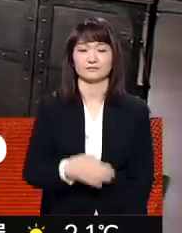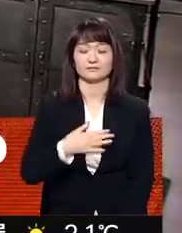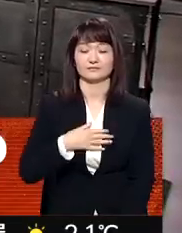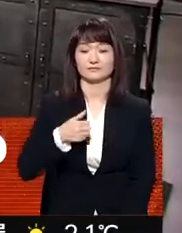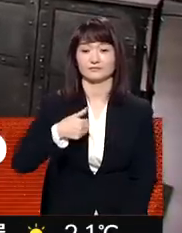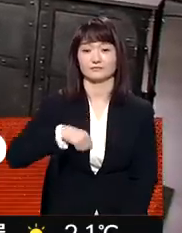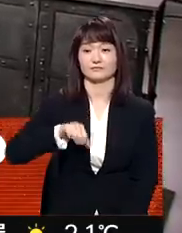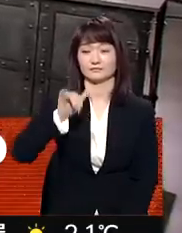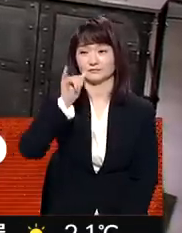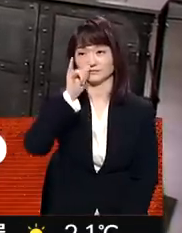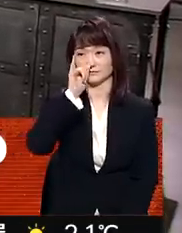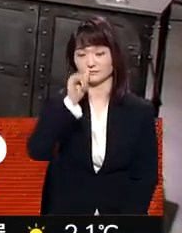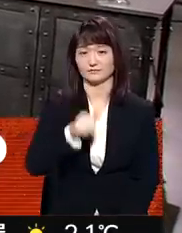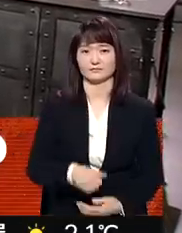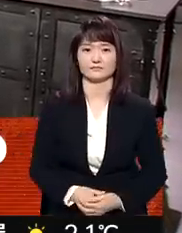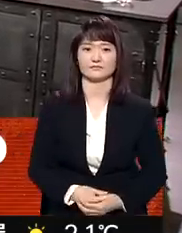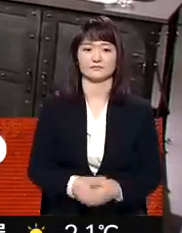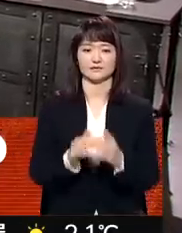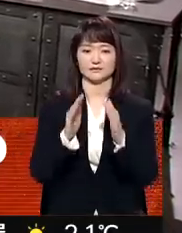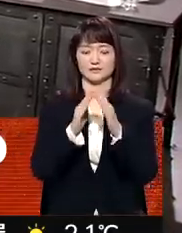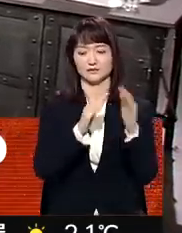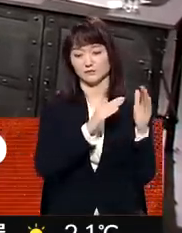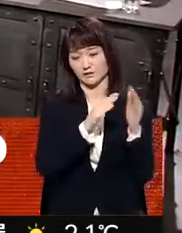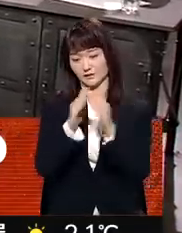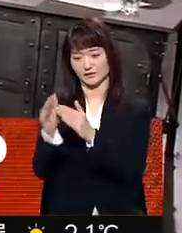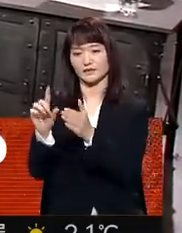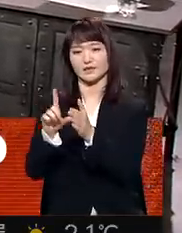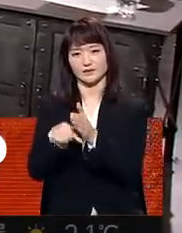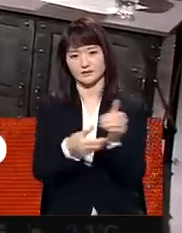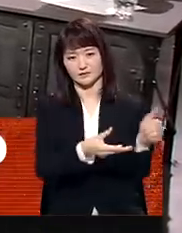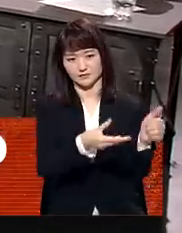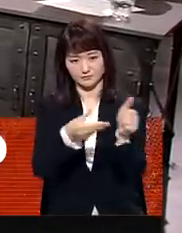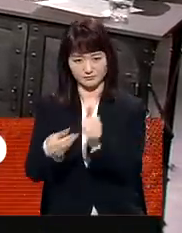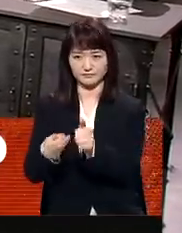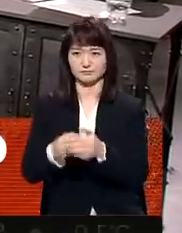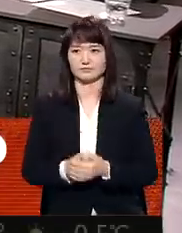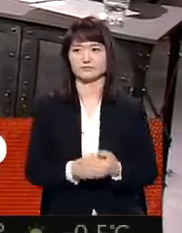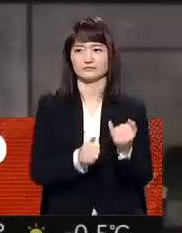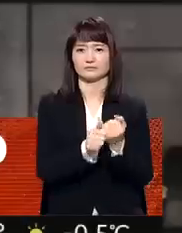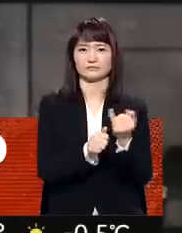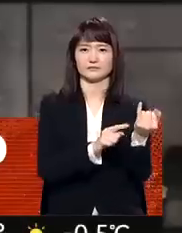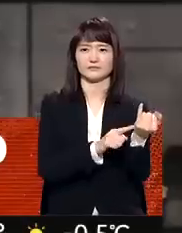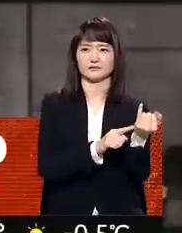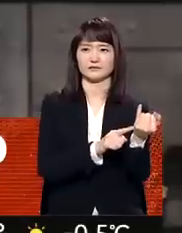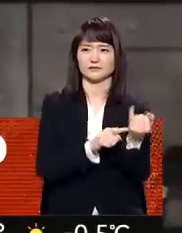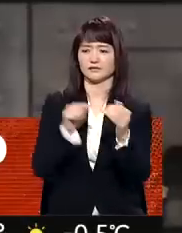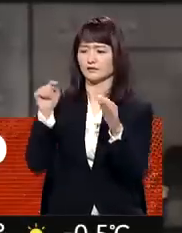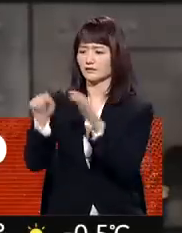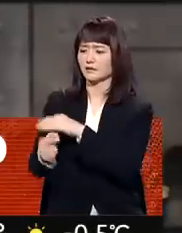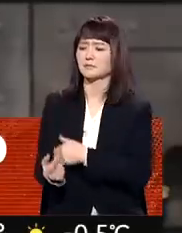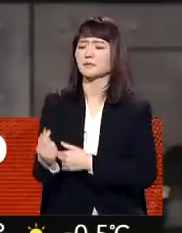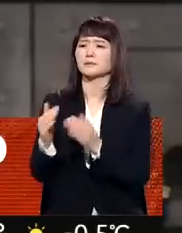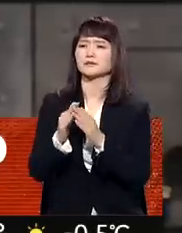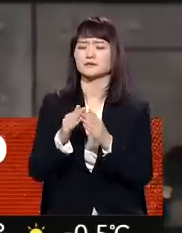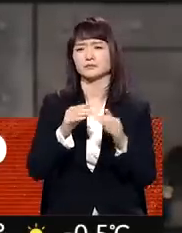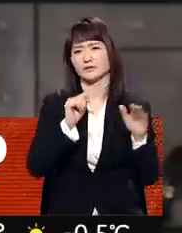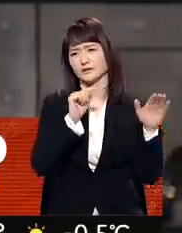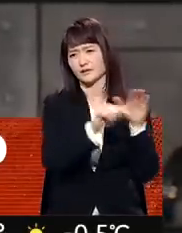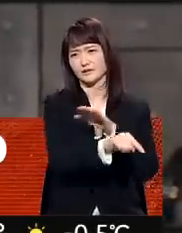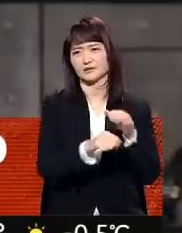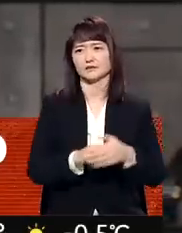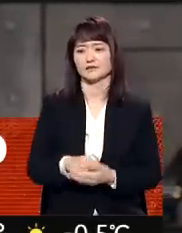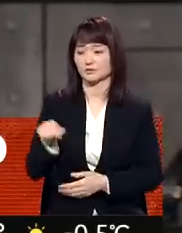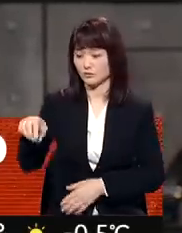있지 않습니까 쥐띠를 해요 아니면 식사하면서 가끔 가는데 우리 집사람은 가면 빨리 집에 가자 그래요 왜냐하면 잔잔한 생각처럼